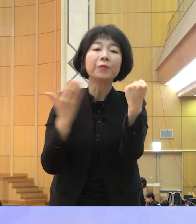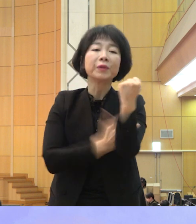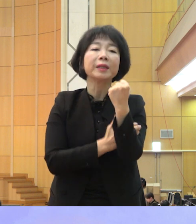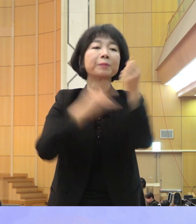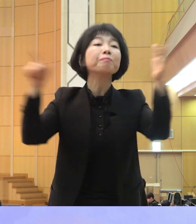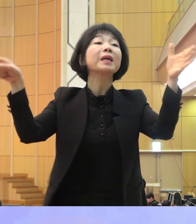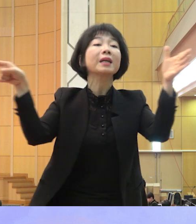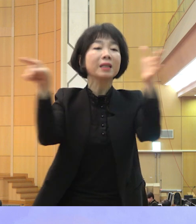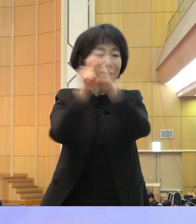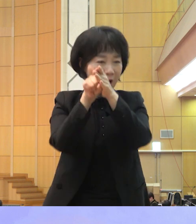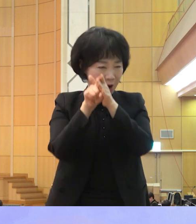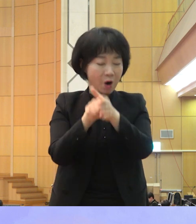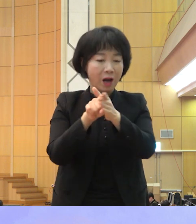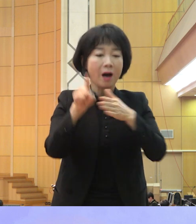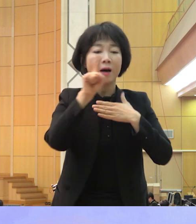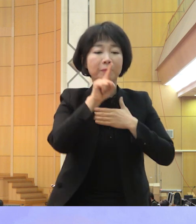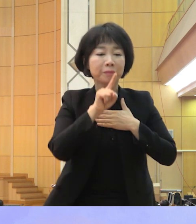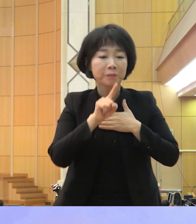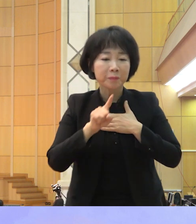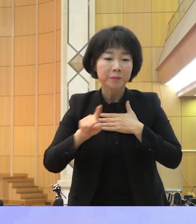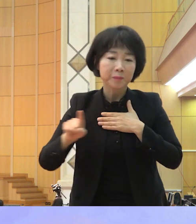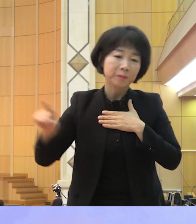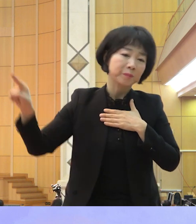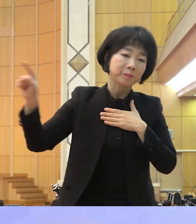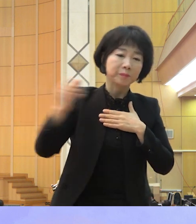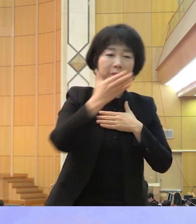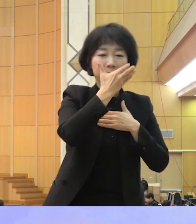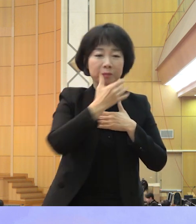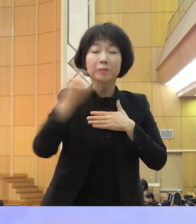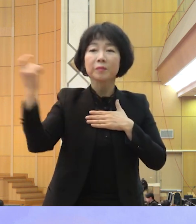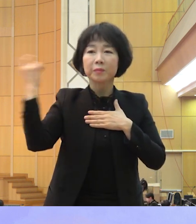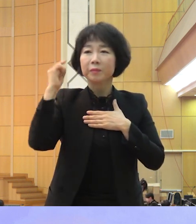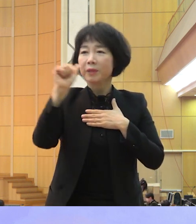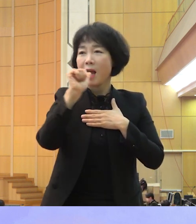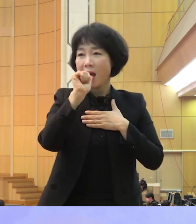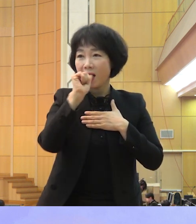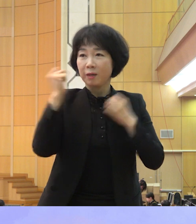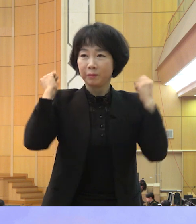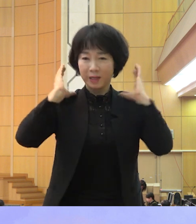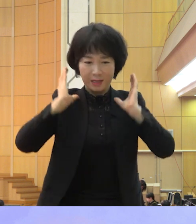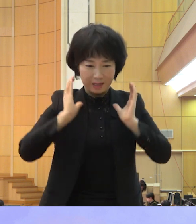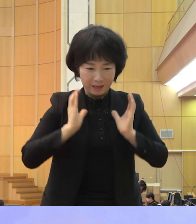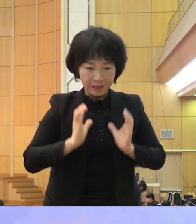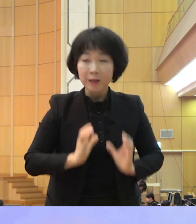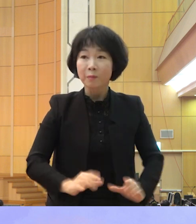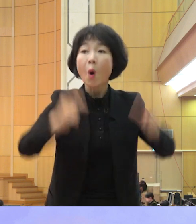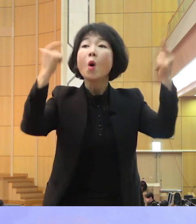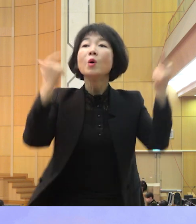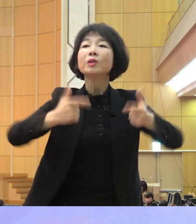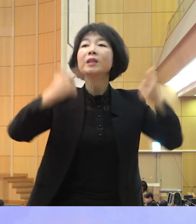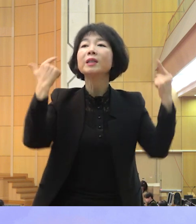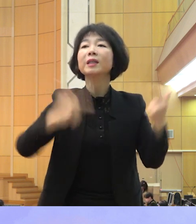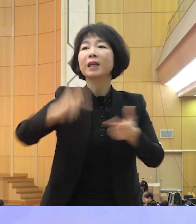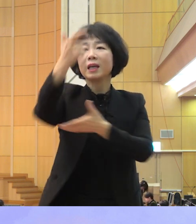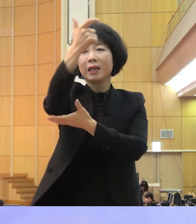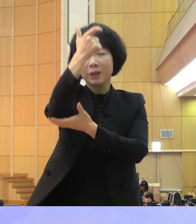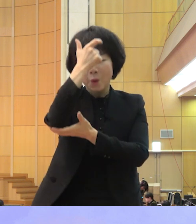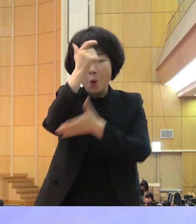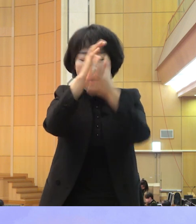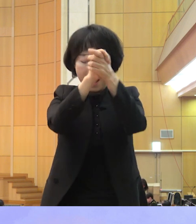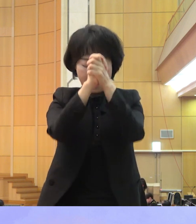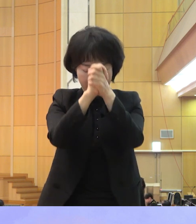주 권능 믿어라. 모든의 갑주 입고